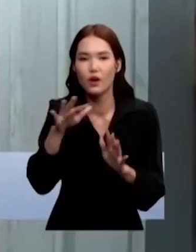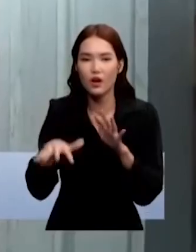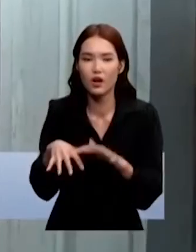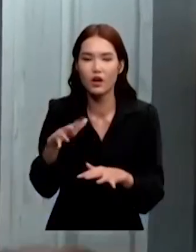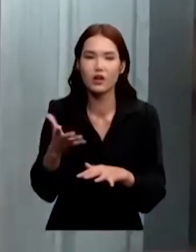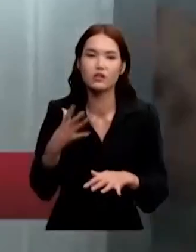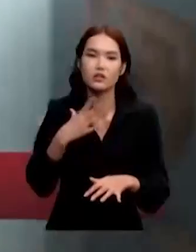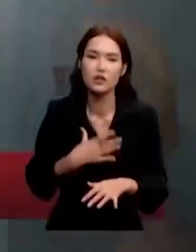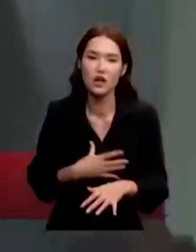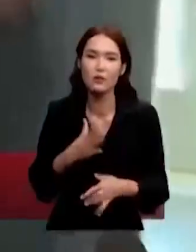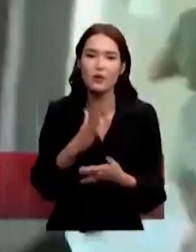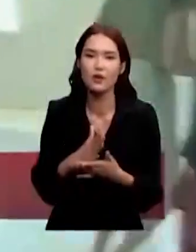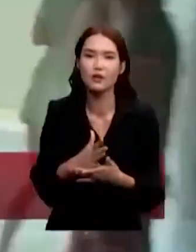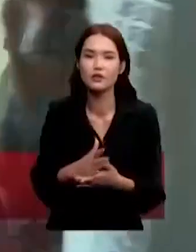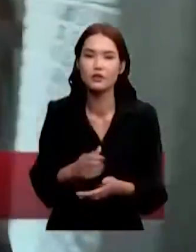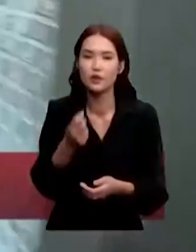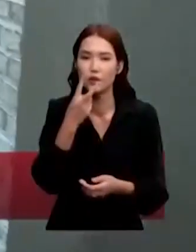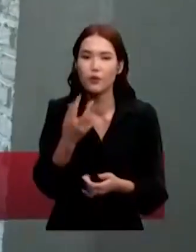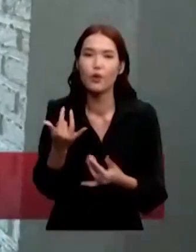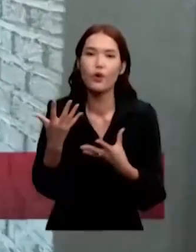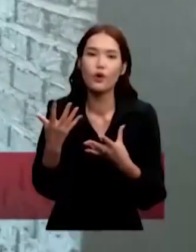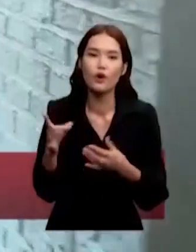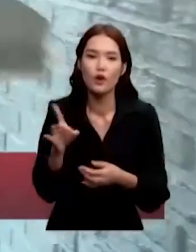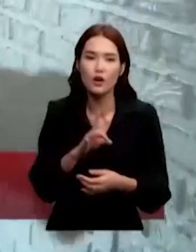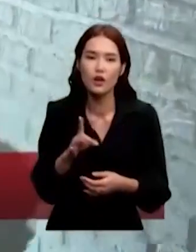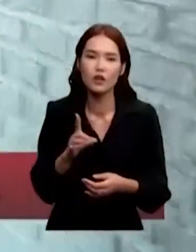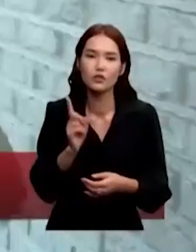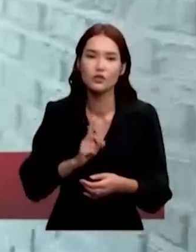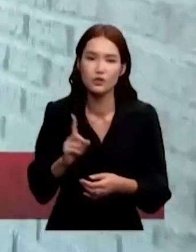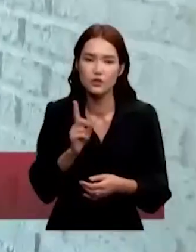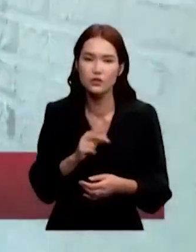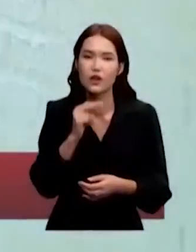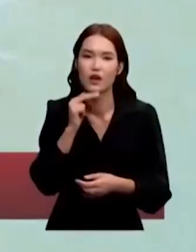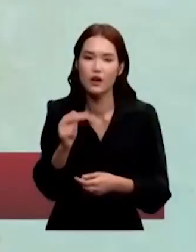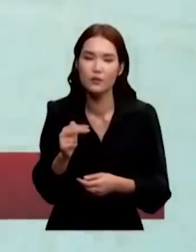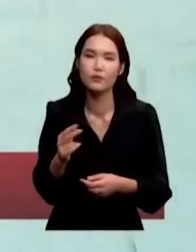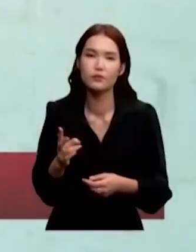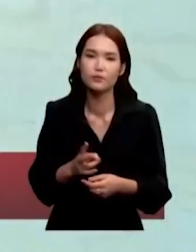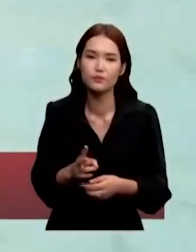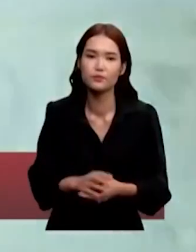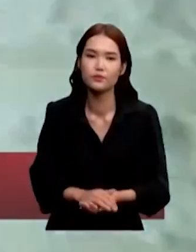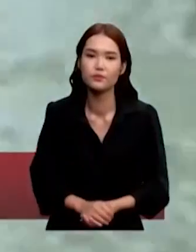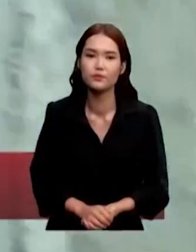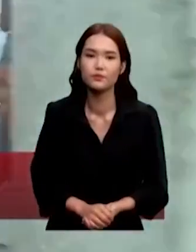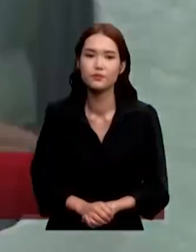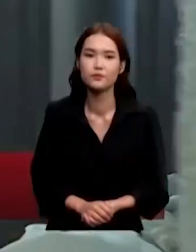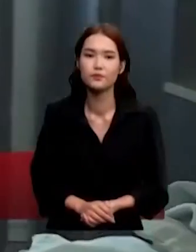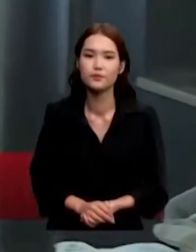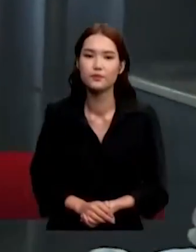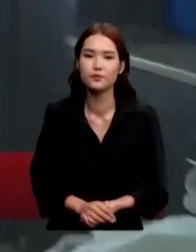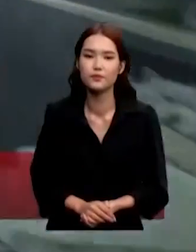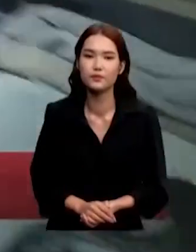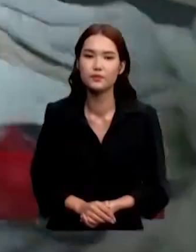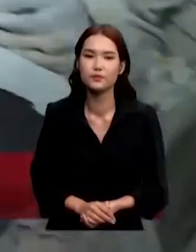свои стираю. Вот у меня стирки, посмотрите, сколько. Ну разве мы обманываем родителей? Вот, посмотрите, все вот это вот